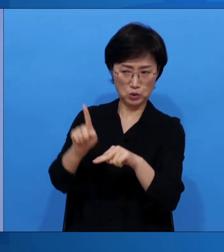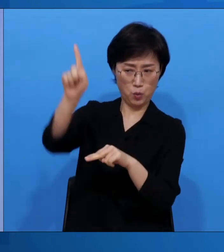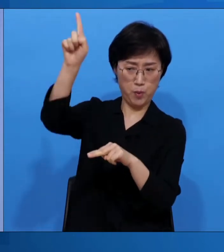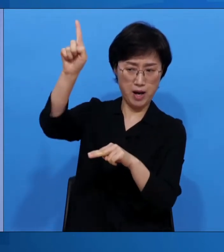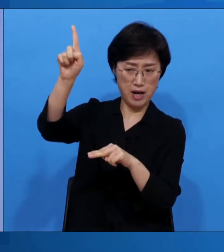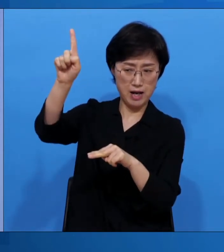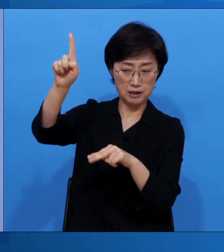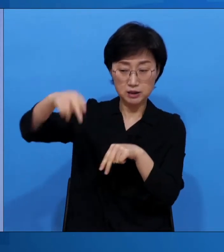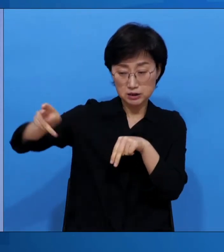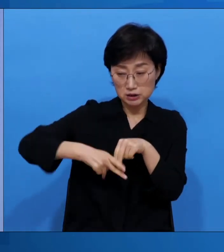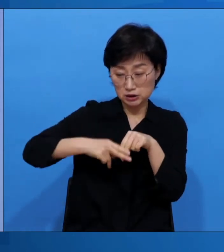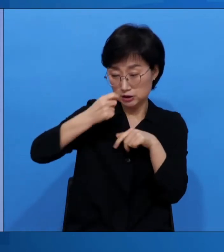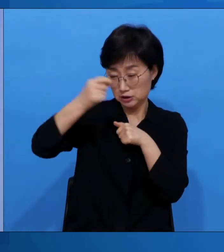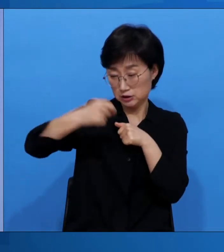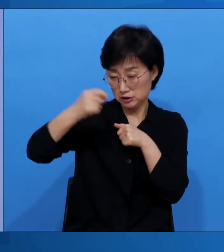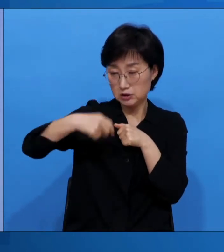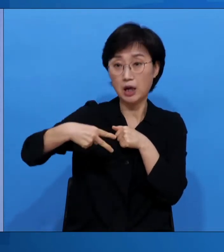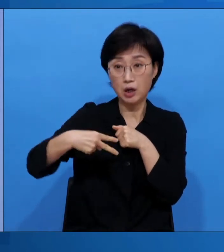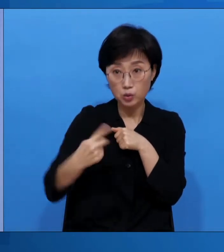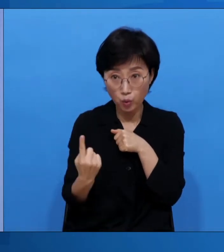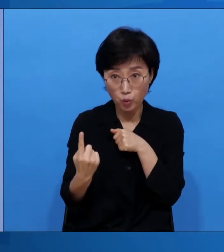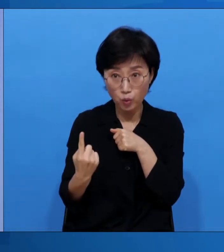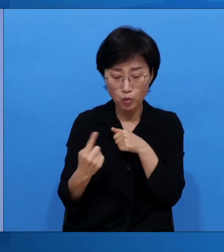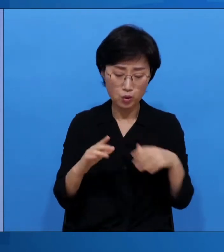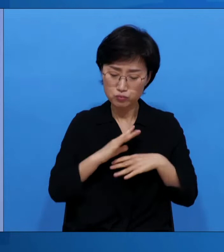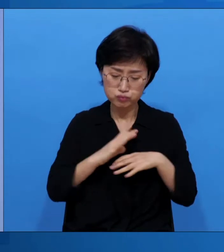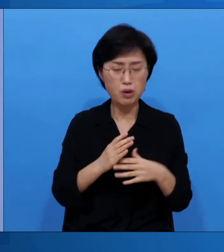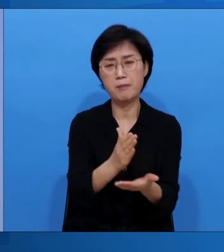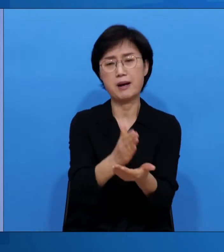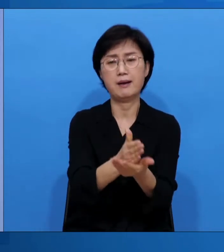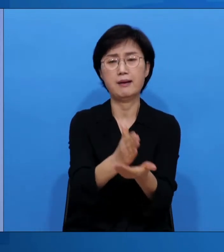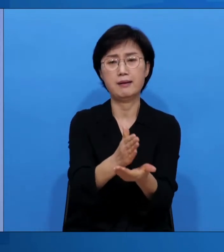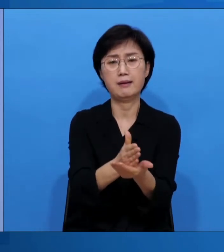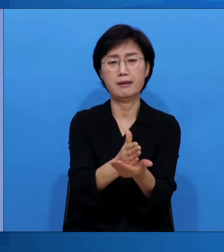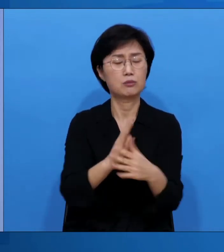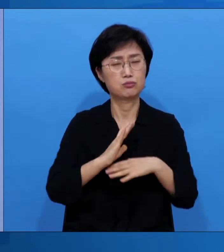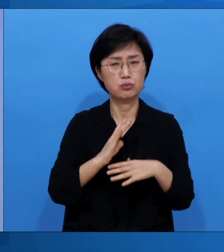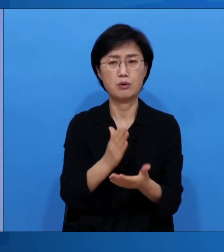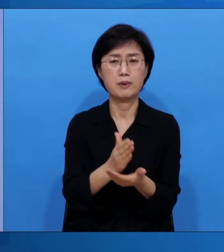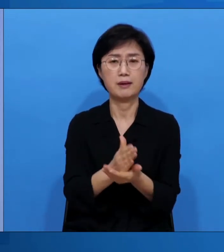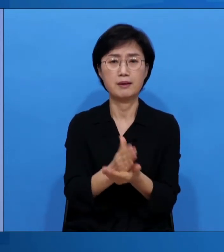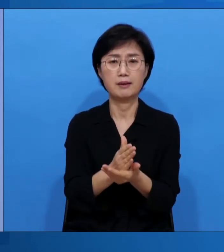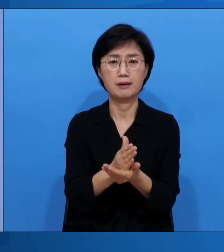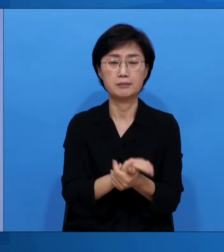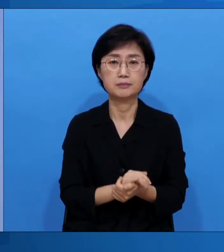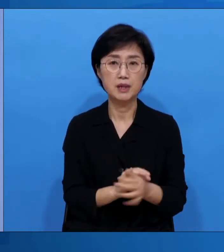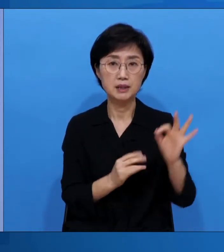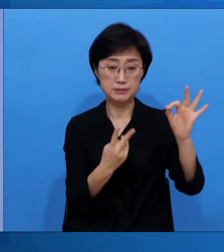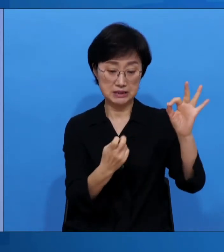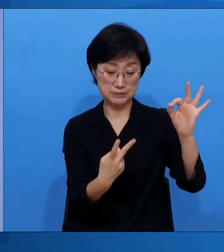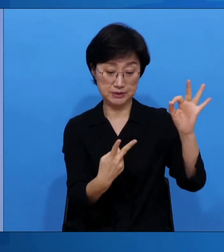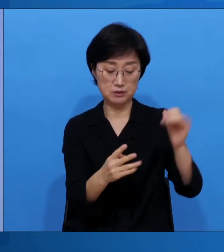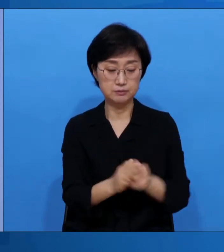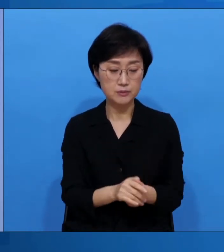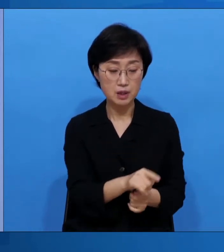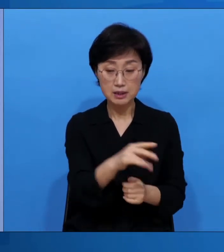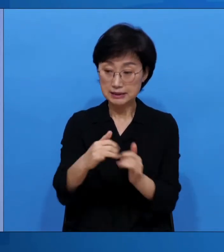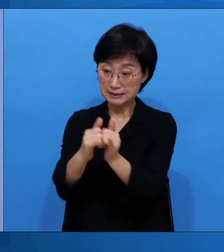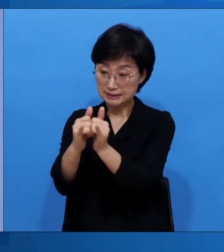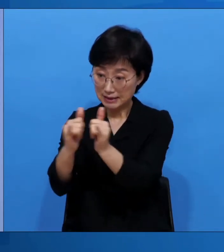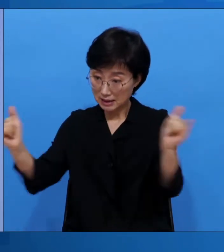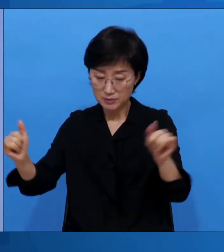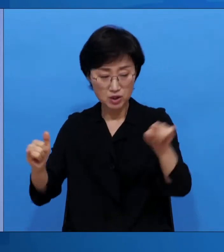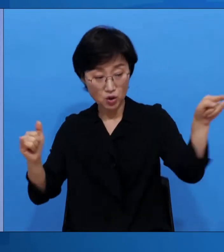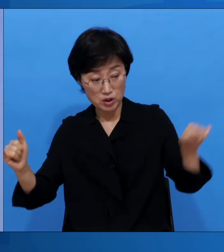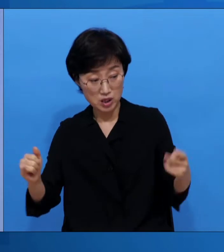것이다. 두려워하지 말라. It says, those who have authority and power, they'll go and say, do not be afraid of them. 22절에는 사람들이 너희를 미워할 것이다. And then in